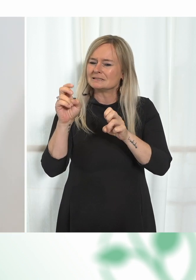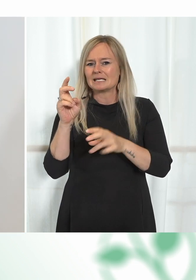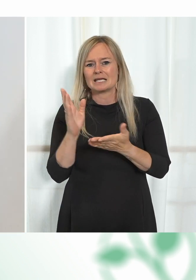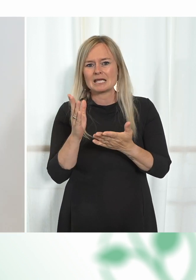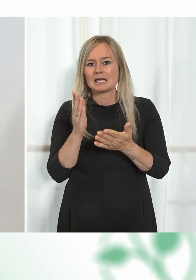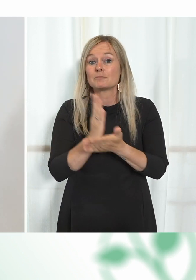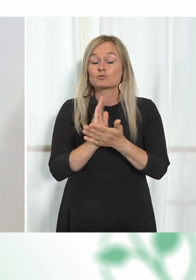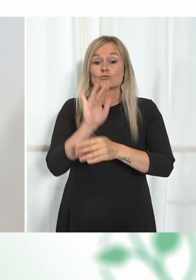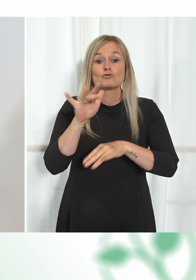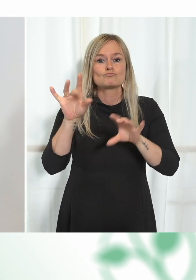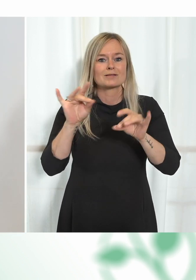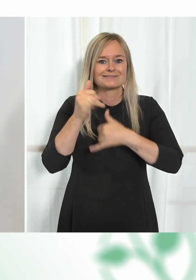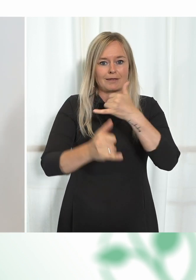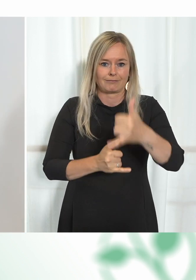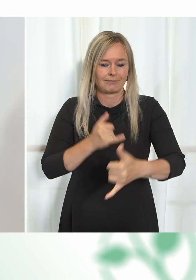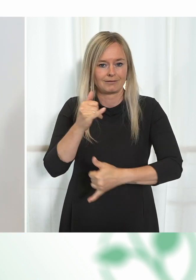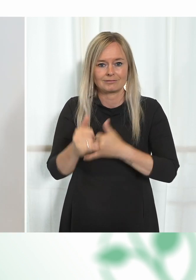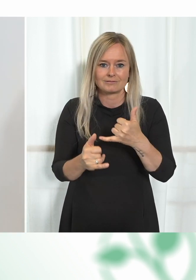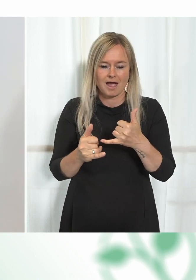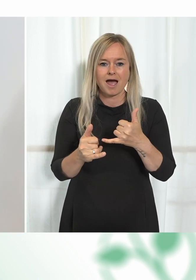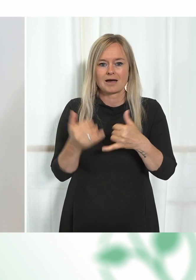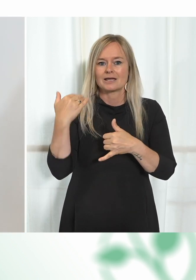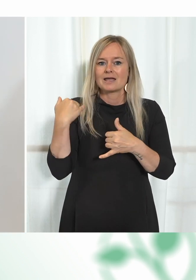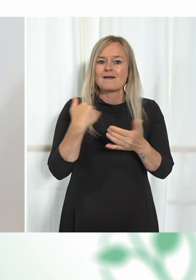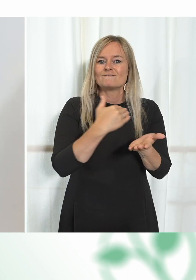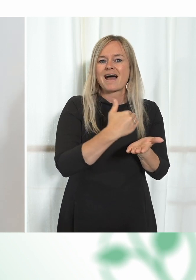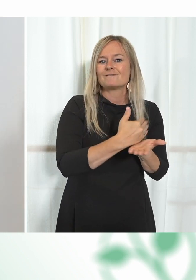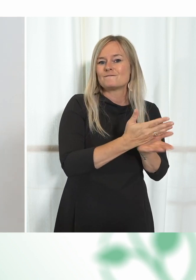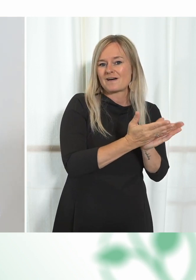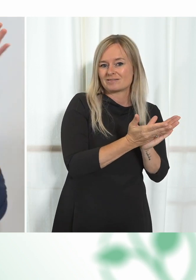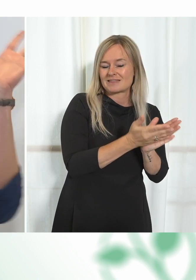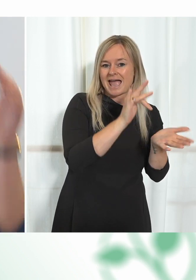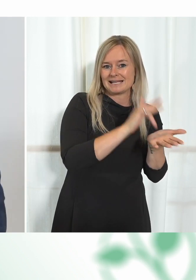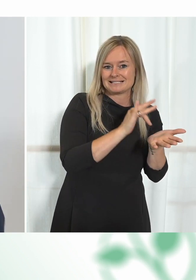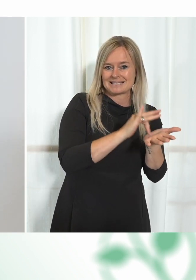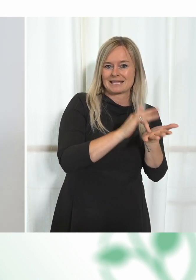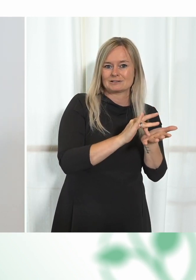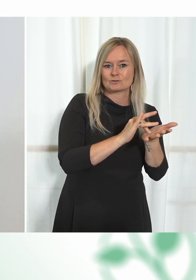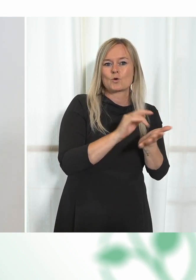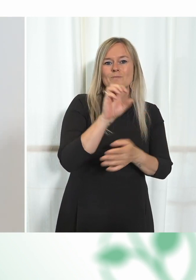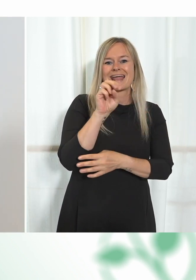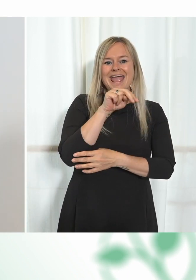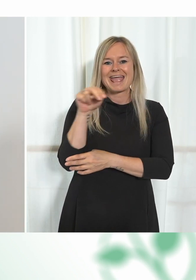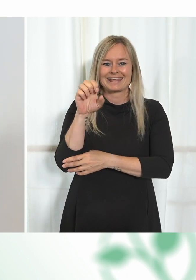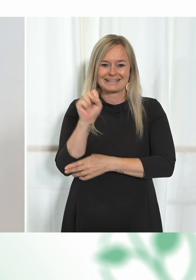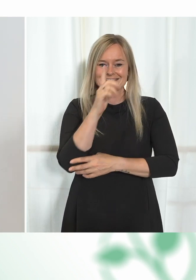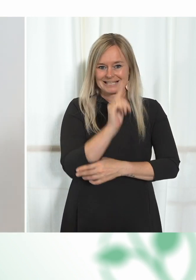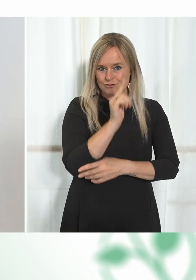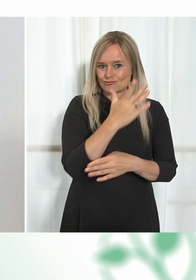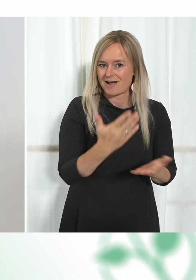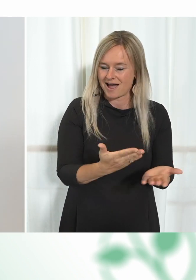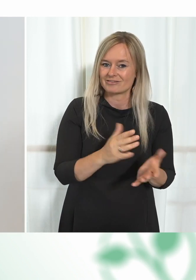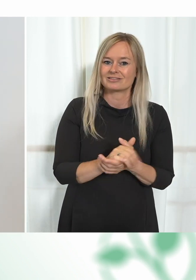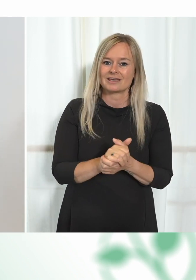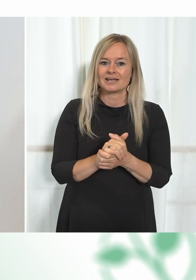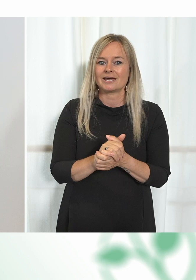über 10 Jahren. Also gestartet haben wir im Verteilzentrum in Enns, begleitet durch den Klaus Junkunz, der uns da auch noch, den